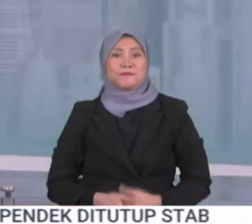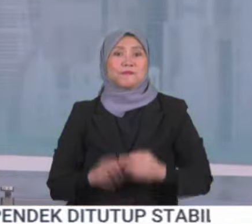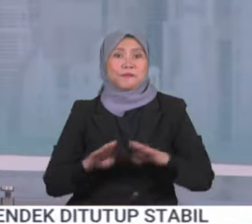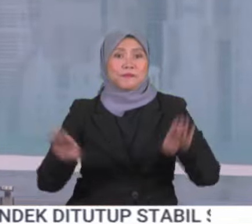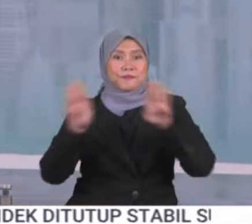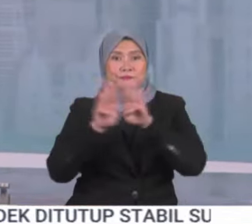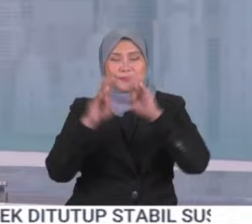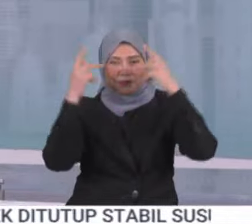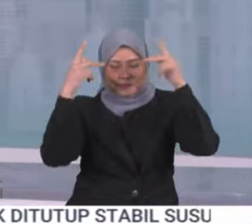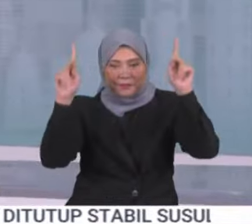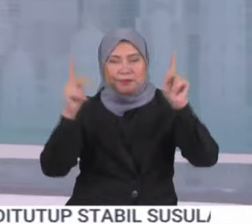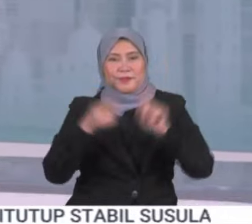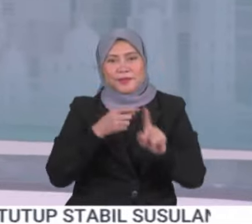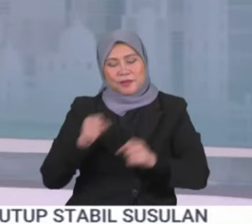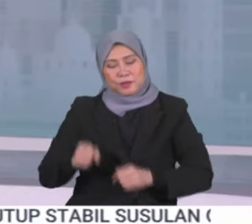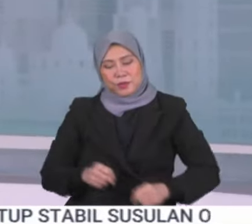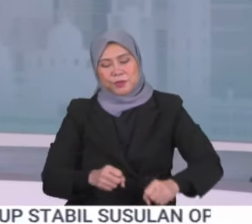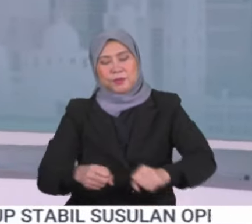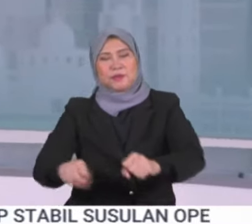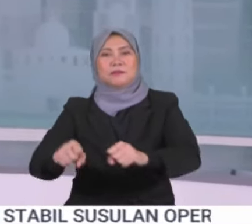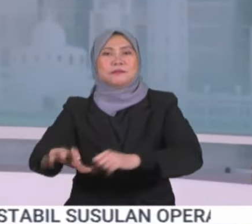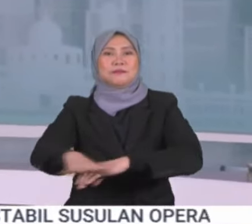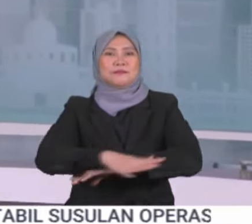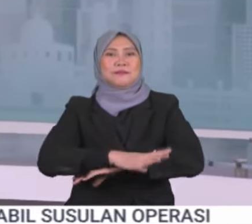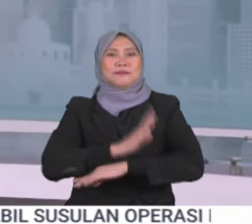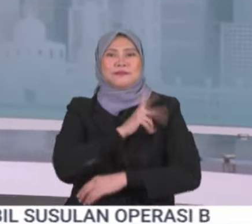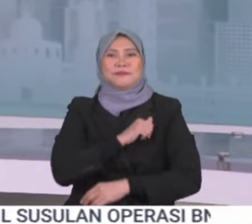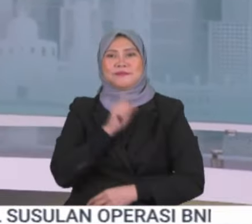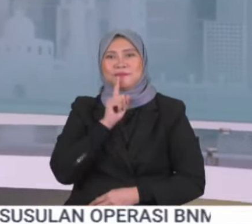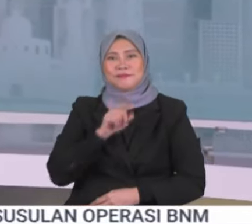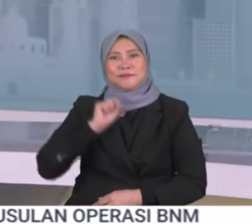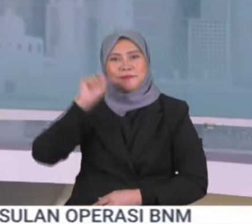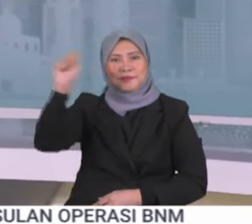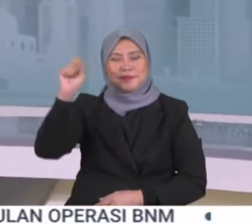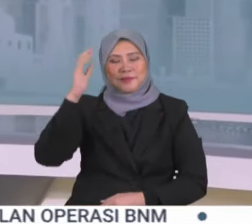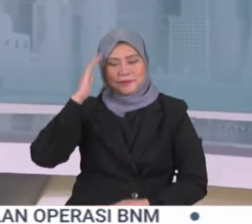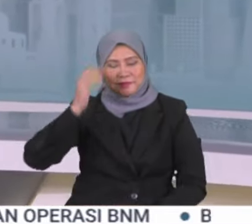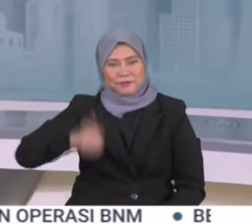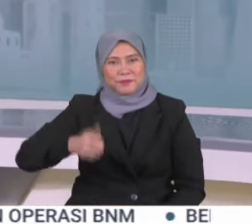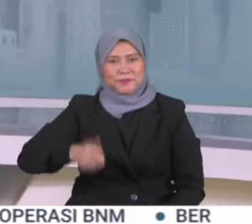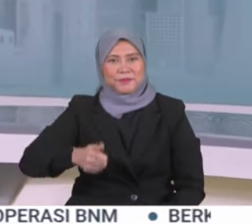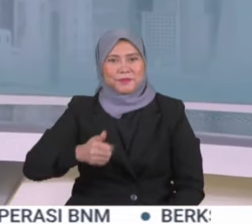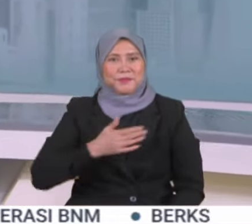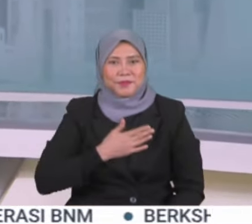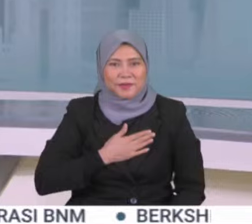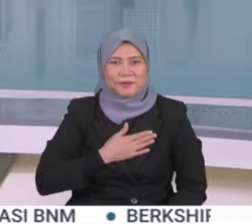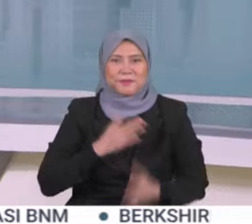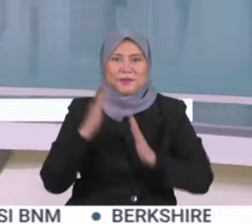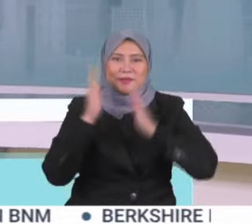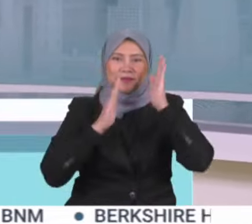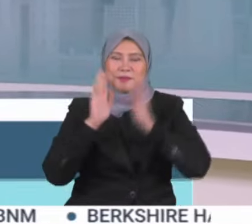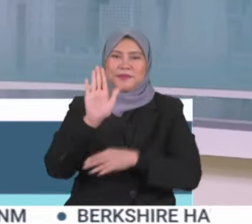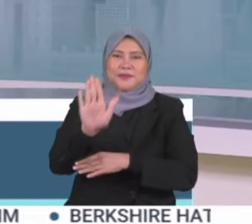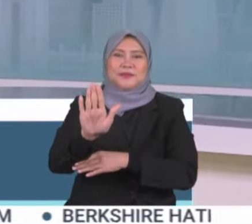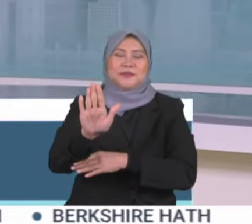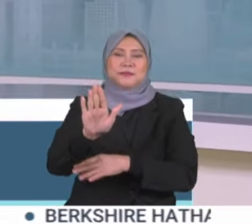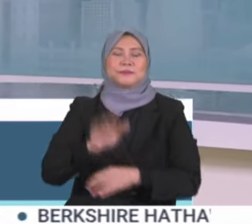Sekian berita perdana. Dari Sungai Kesegara, Palestin pasti merdeka. Saya Otto Othman. Assalamualaikum. Salam Malaysia Madani.